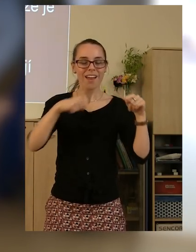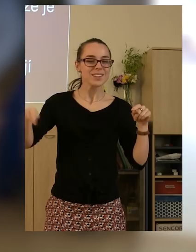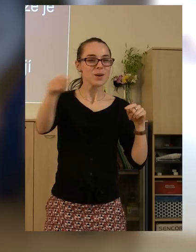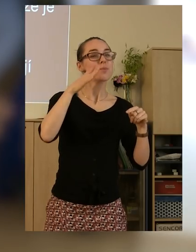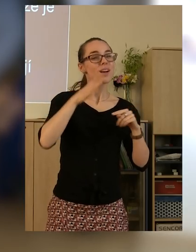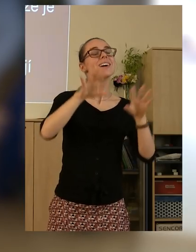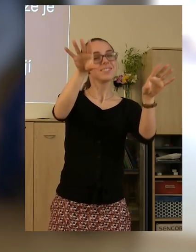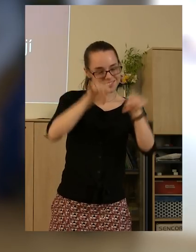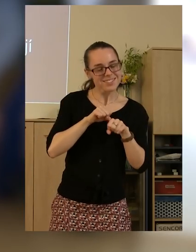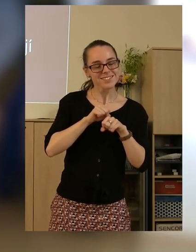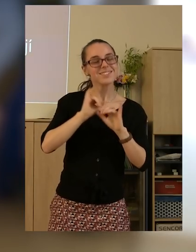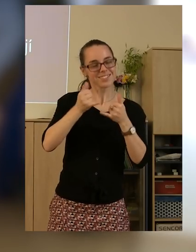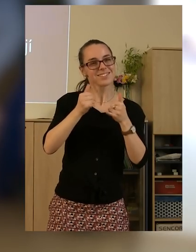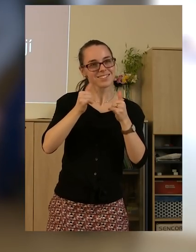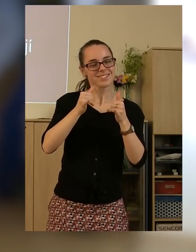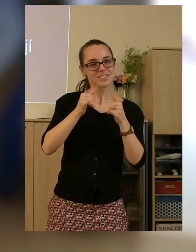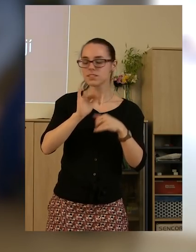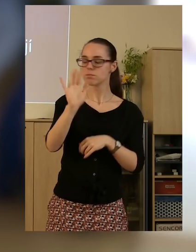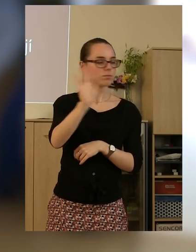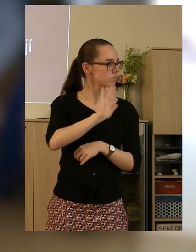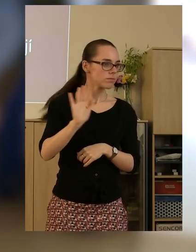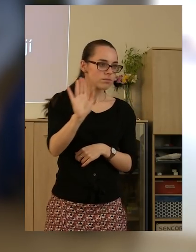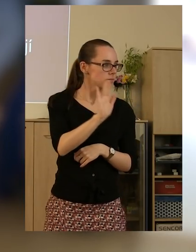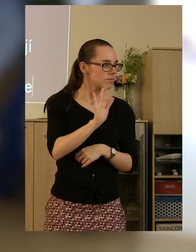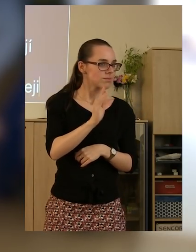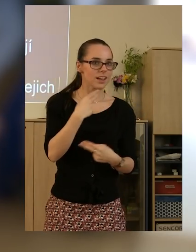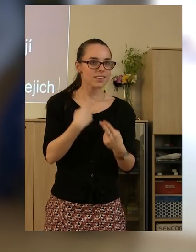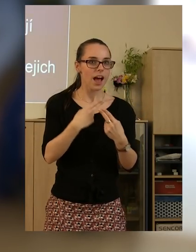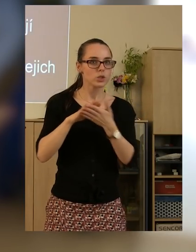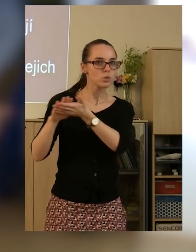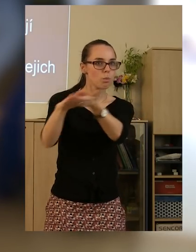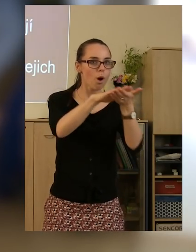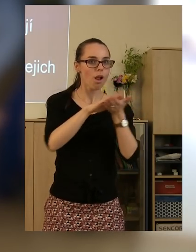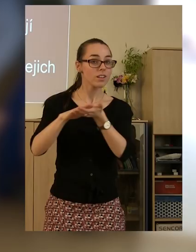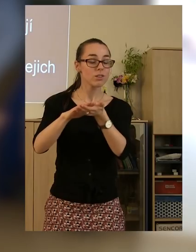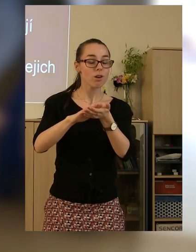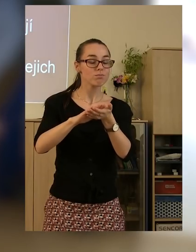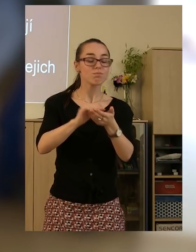lásce. A Shakespeare říká ve shodě s archetypem, ne,